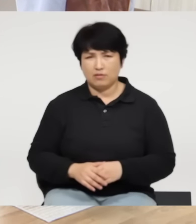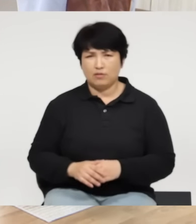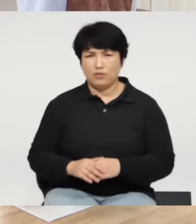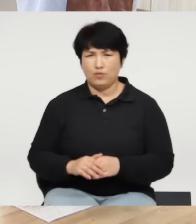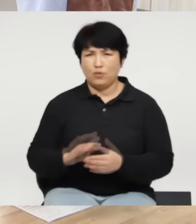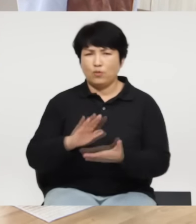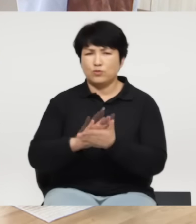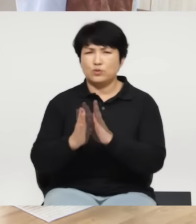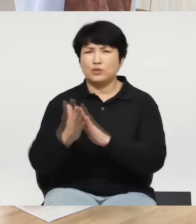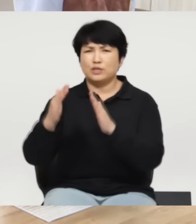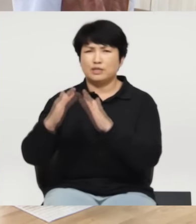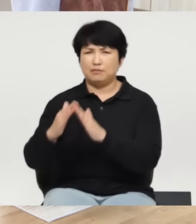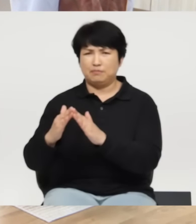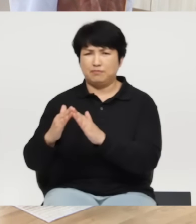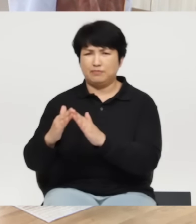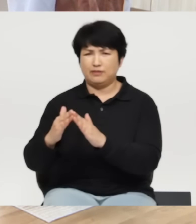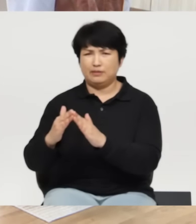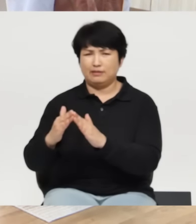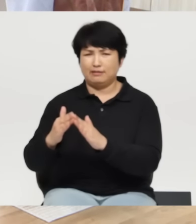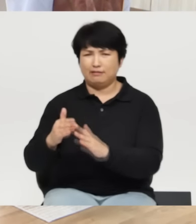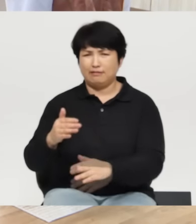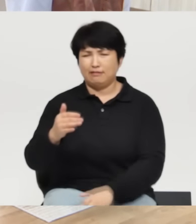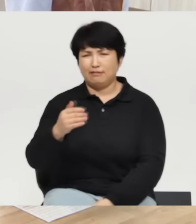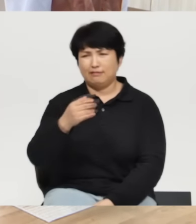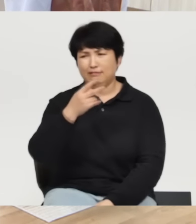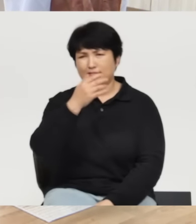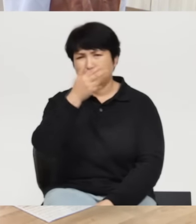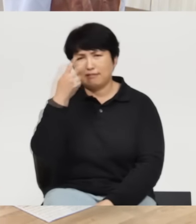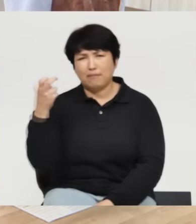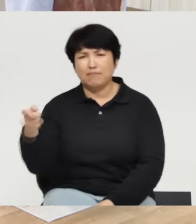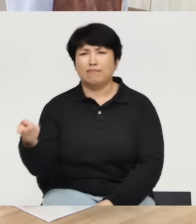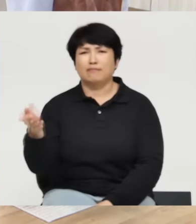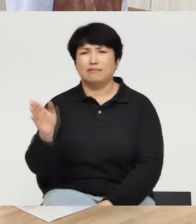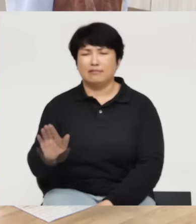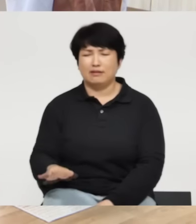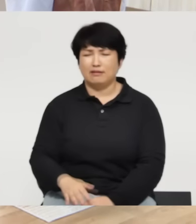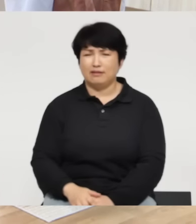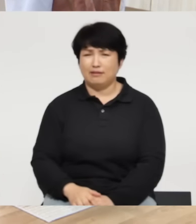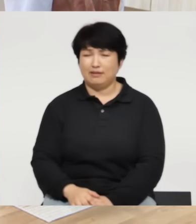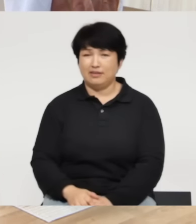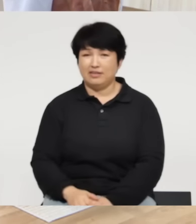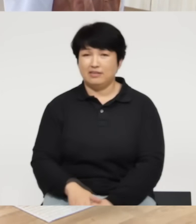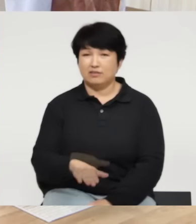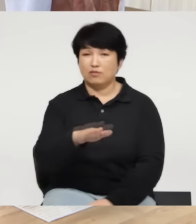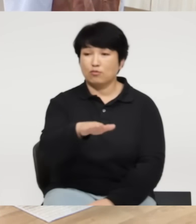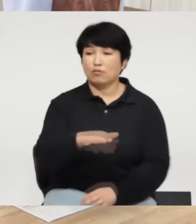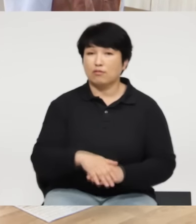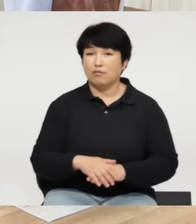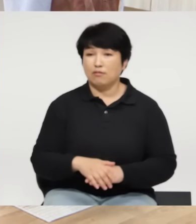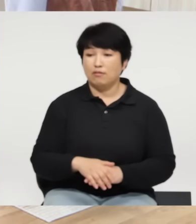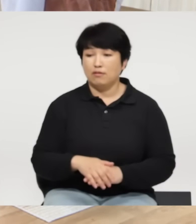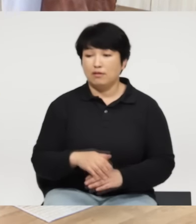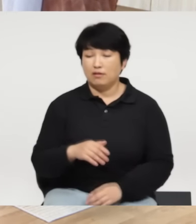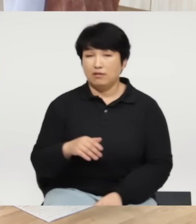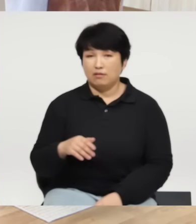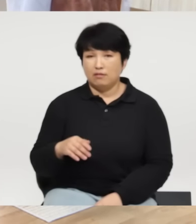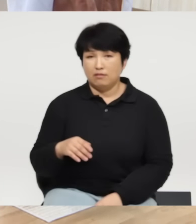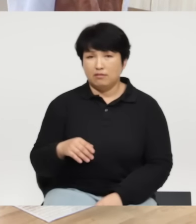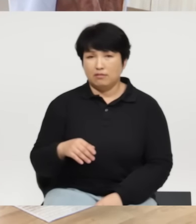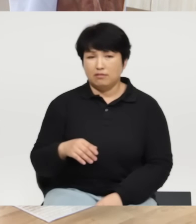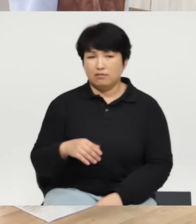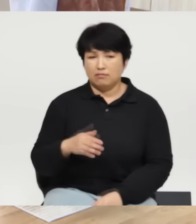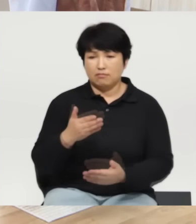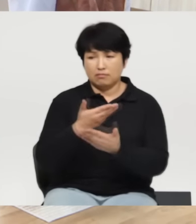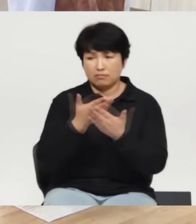이제 어린이집에서 낮잠을 자고 이제 늦게까지 오는 걸 싫어해서, 아니, 그걸 자기가 싫어하잖아. 자기가. 애 하는 걸왜